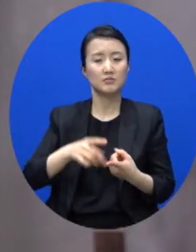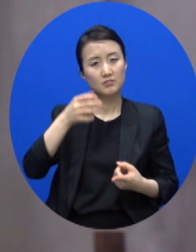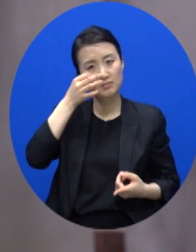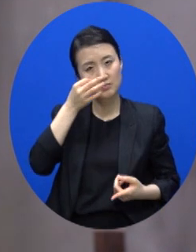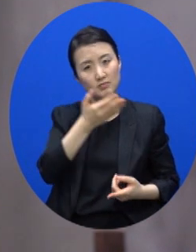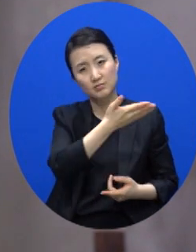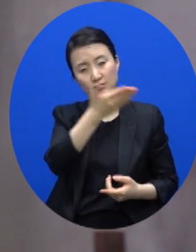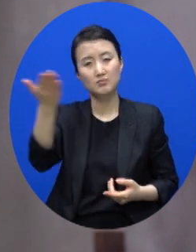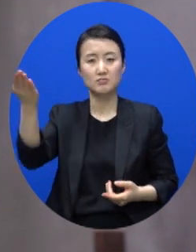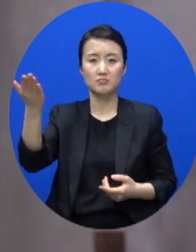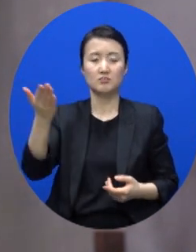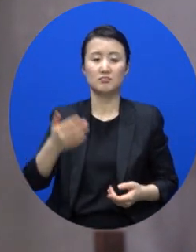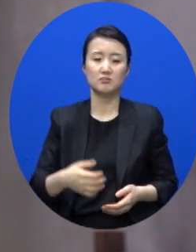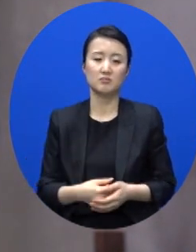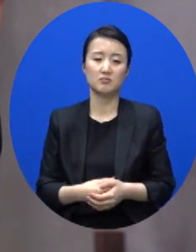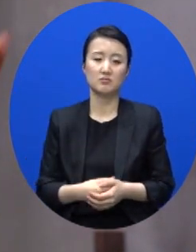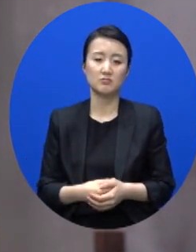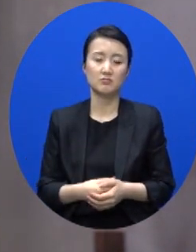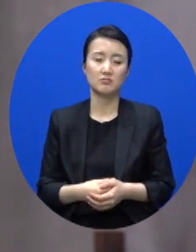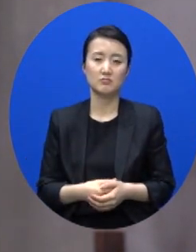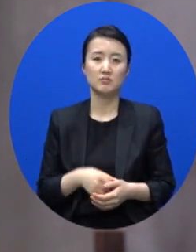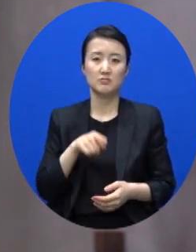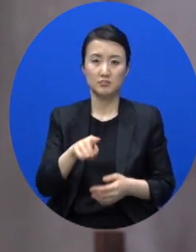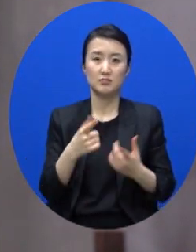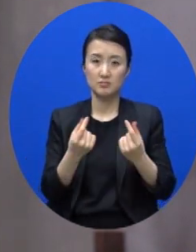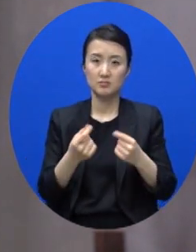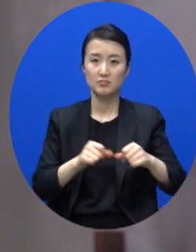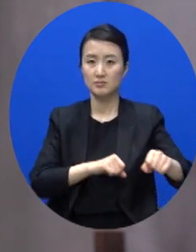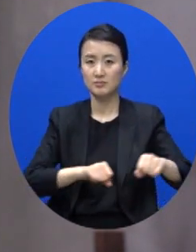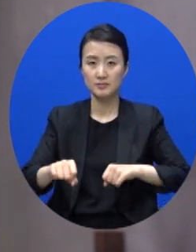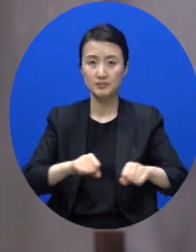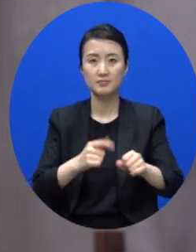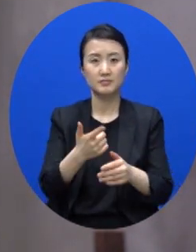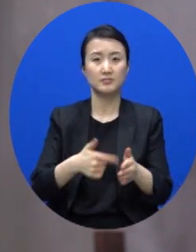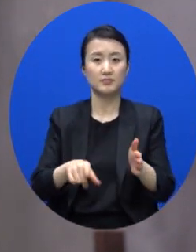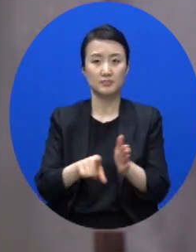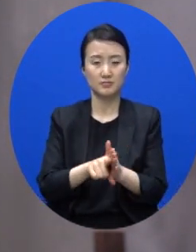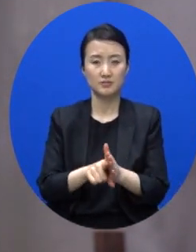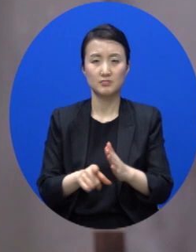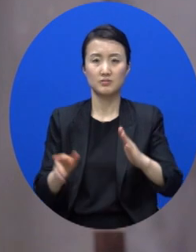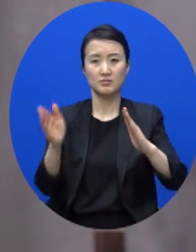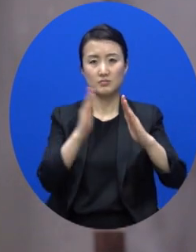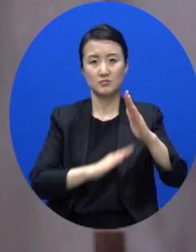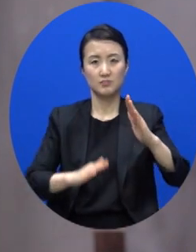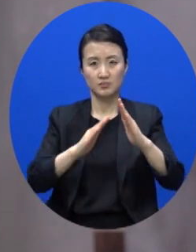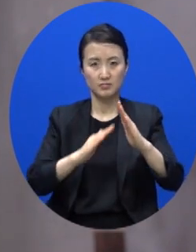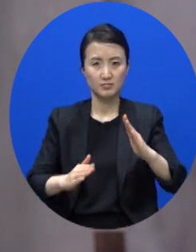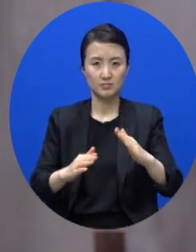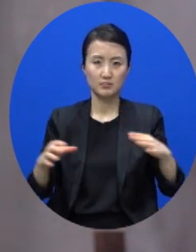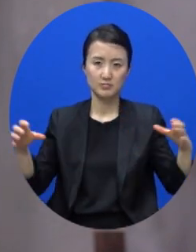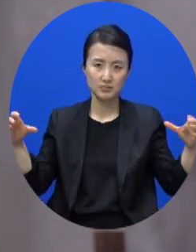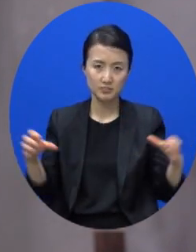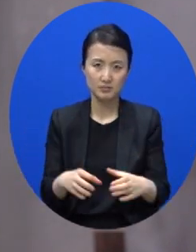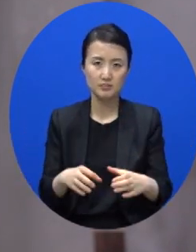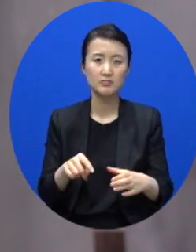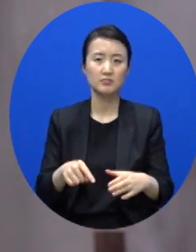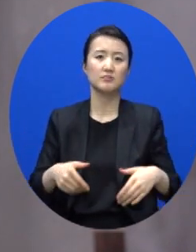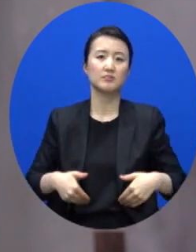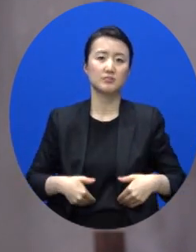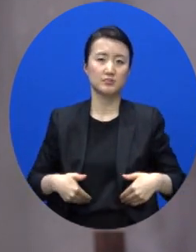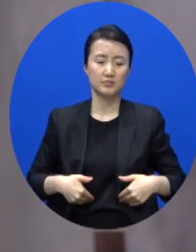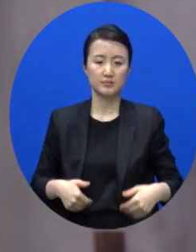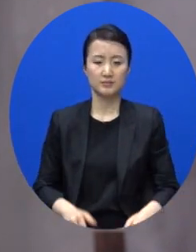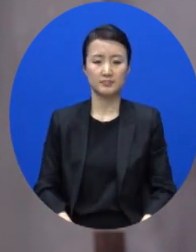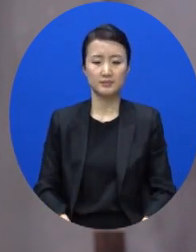그래서 그런 일을 하기 위해서는 공인된 이런 단체가 필요했던 것이죠.